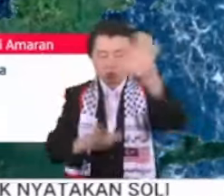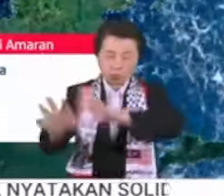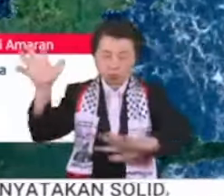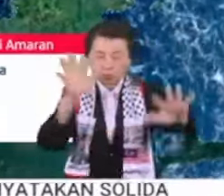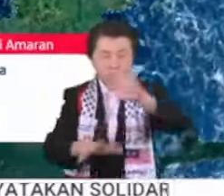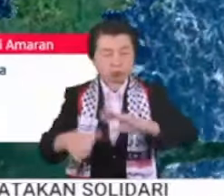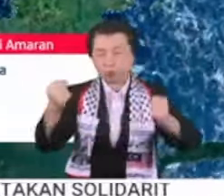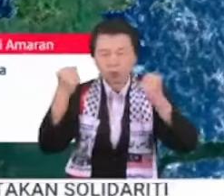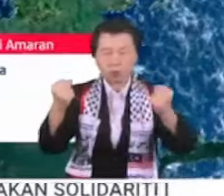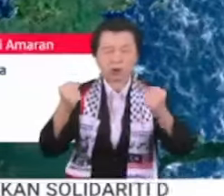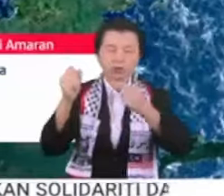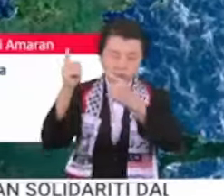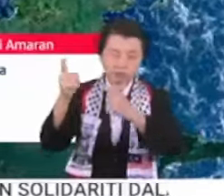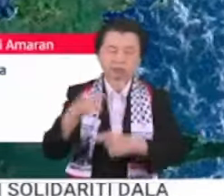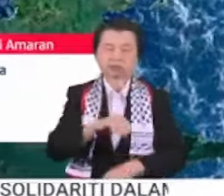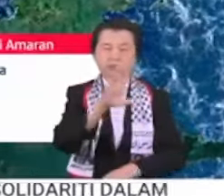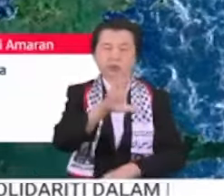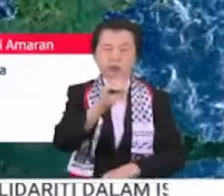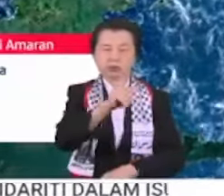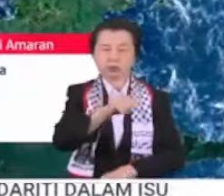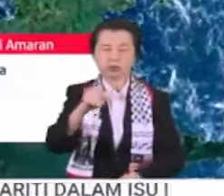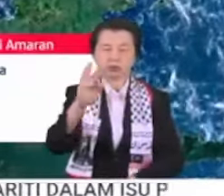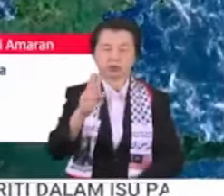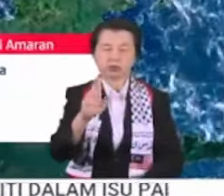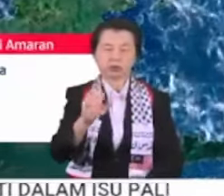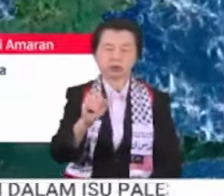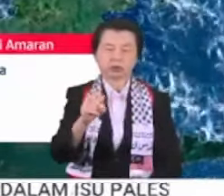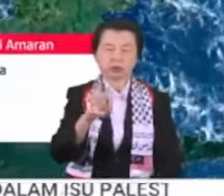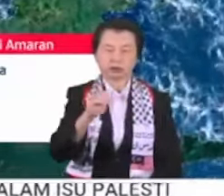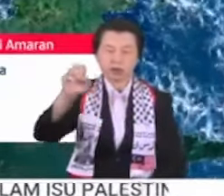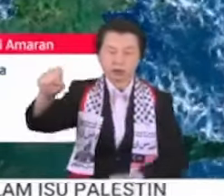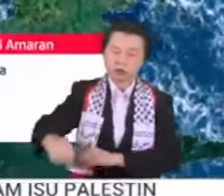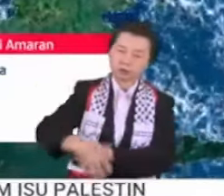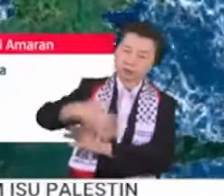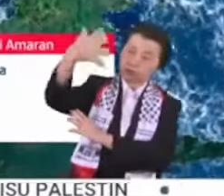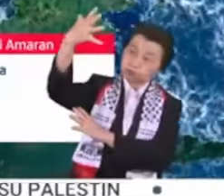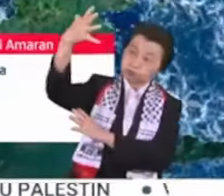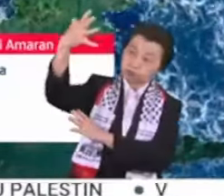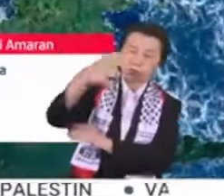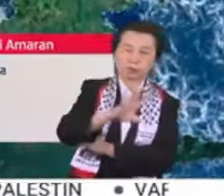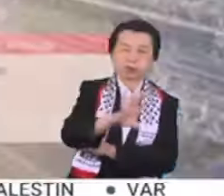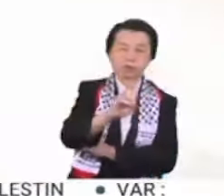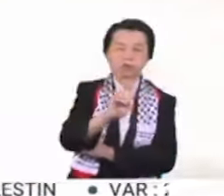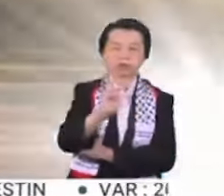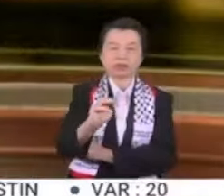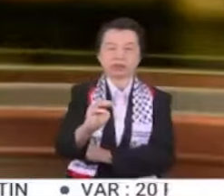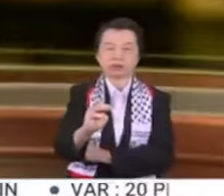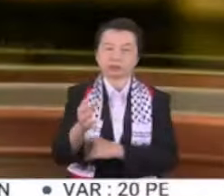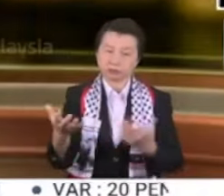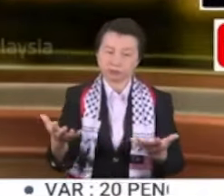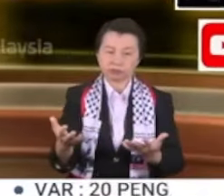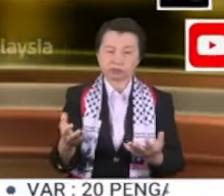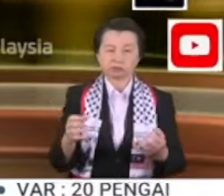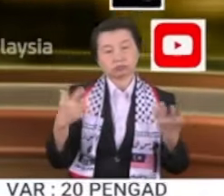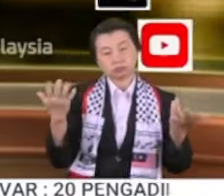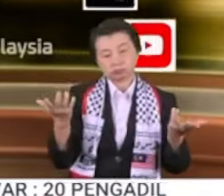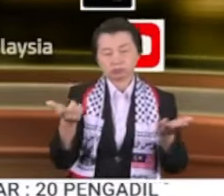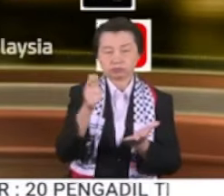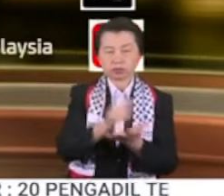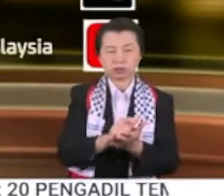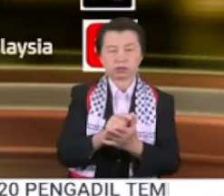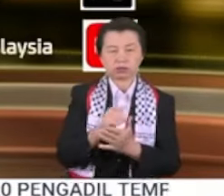kencang sekitar 50 km sejam dan ketinggian ombak boleh mencapai 40 meter. Dan baik, ini saja laporan